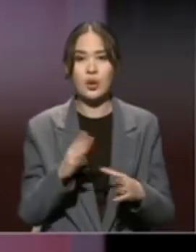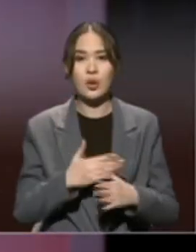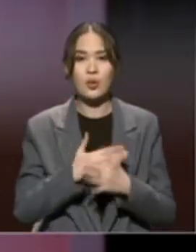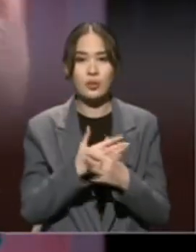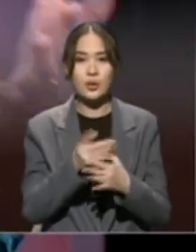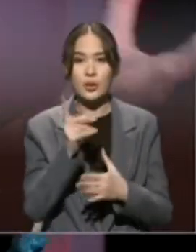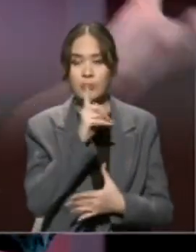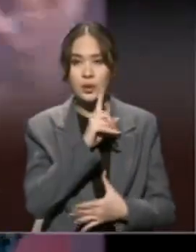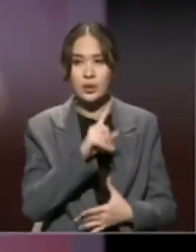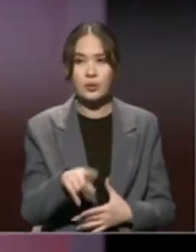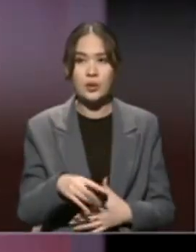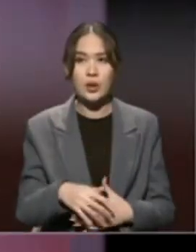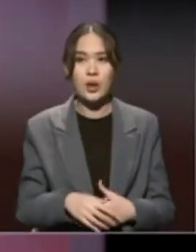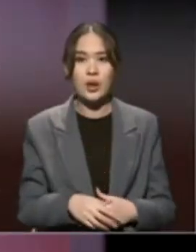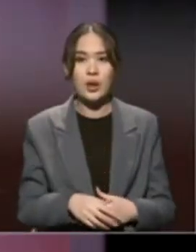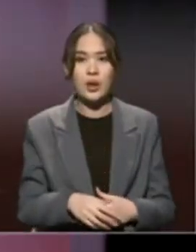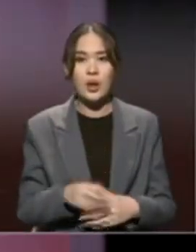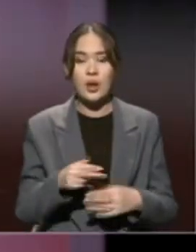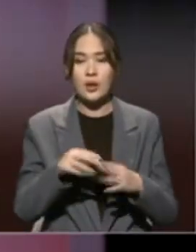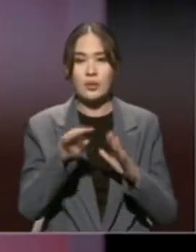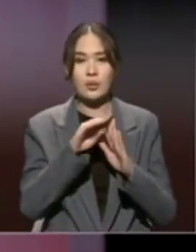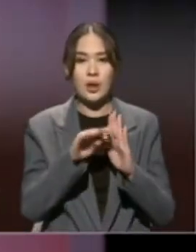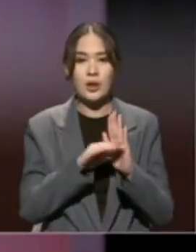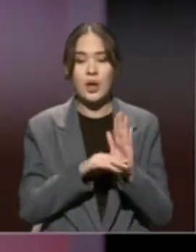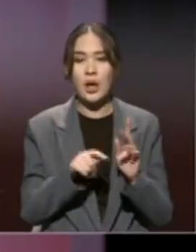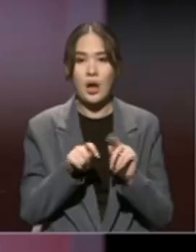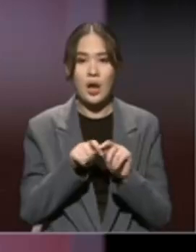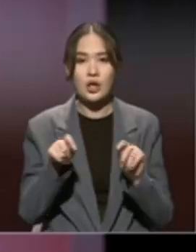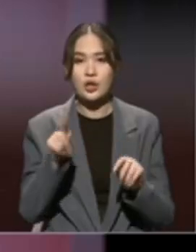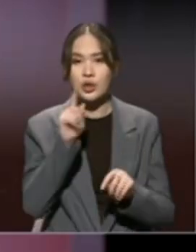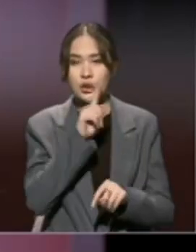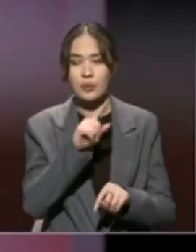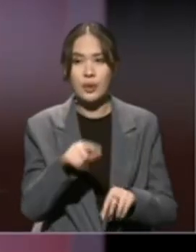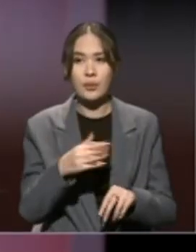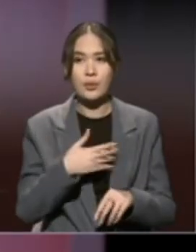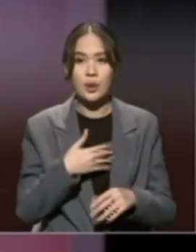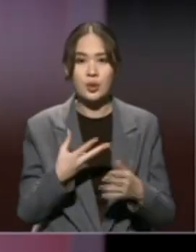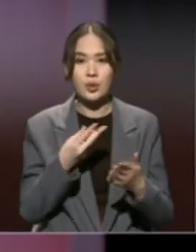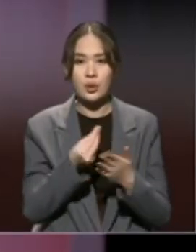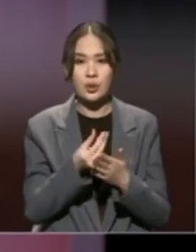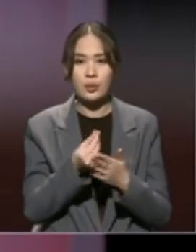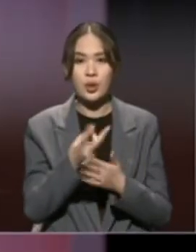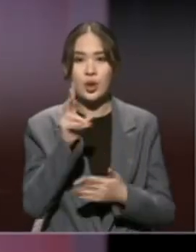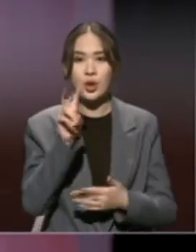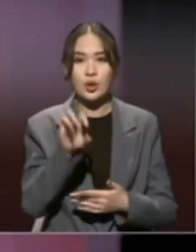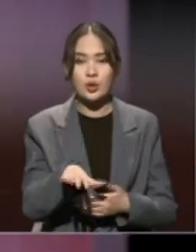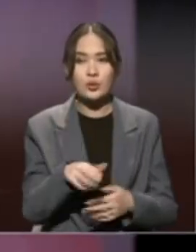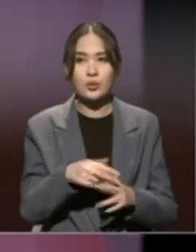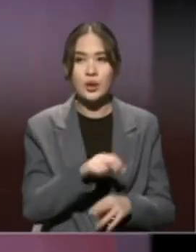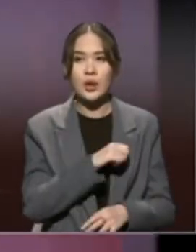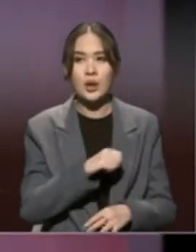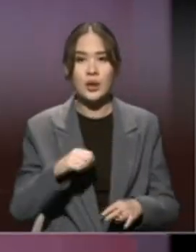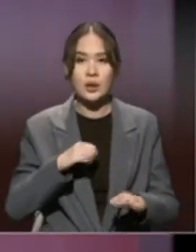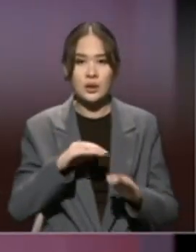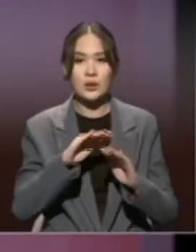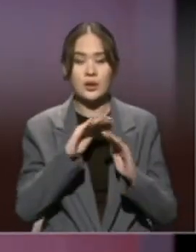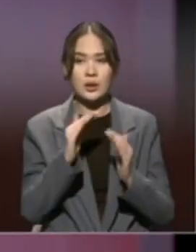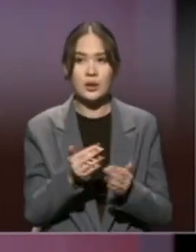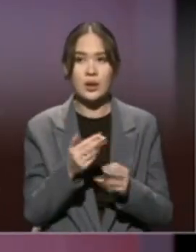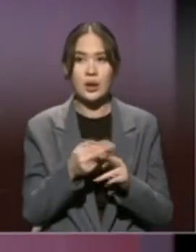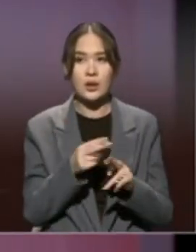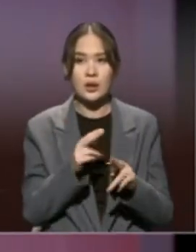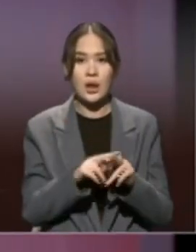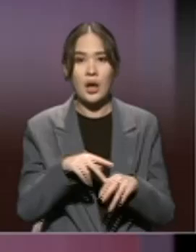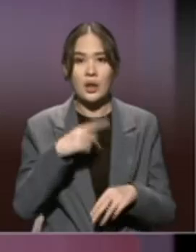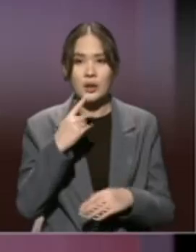жаңағы ешқандай бағдарлама ашылмайды. Менің төлеп отырғаным айына 200 мың, ең кемінде келген кісілердің ең